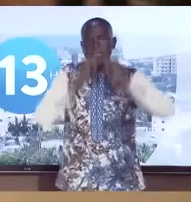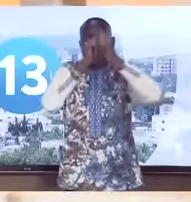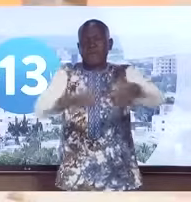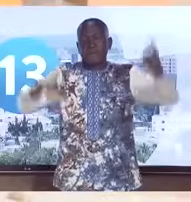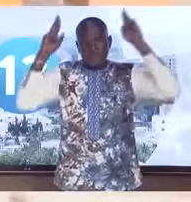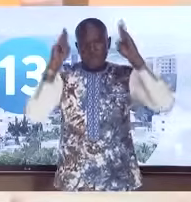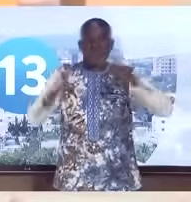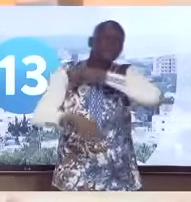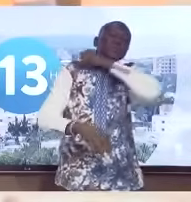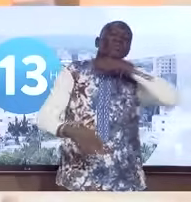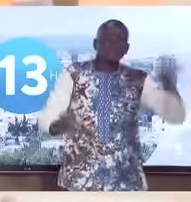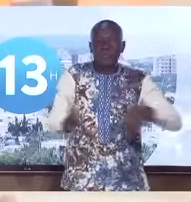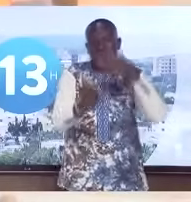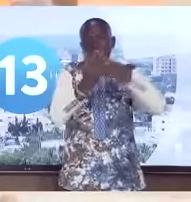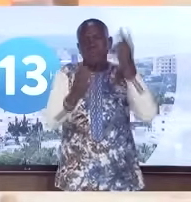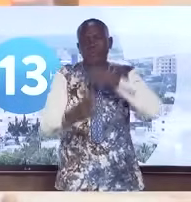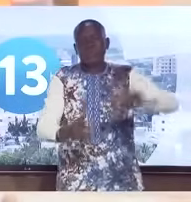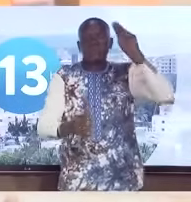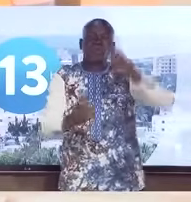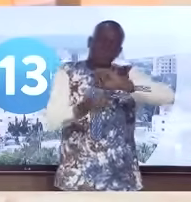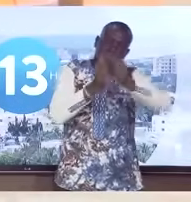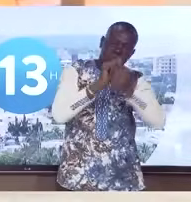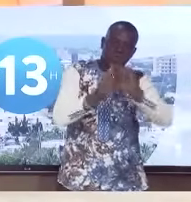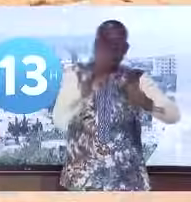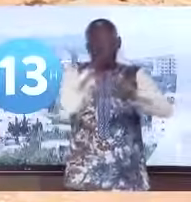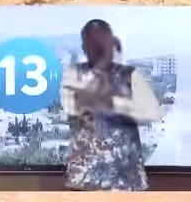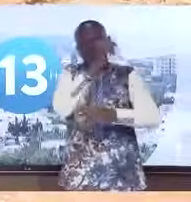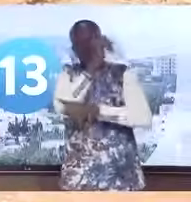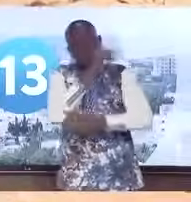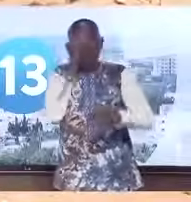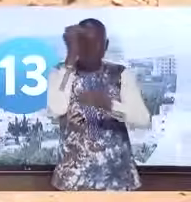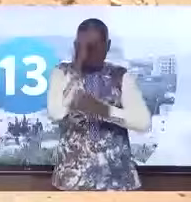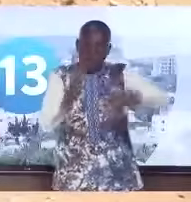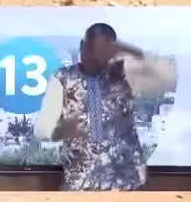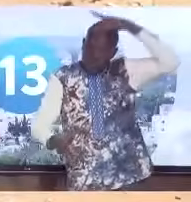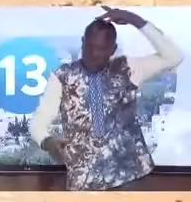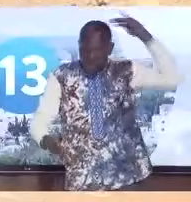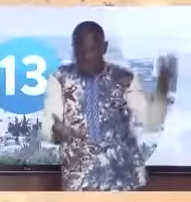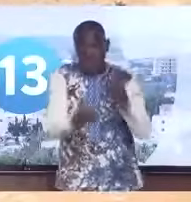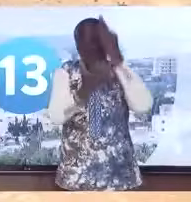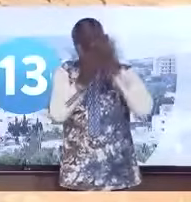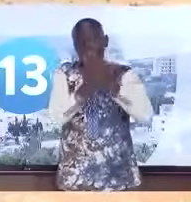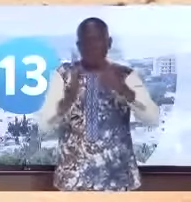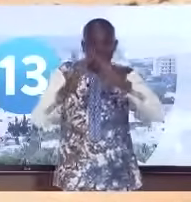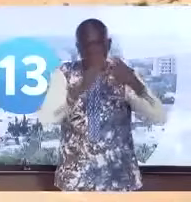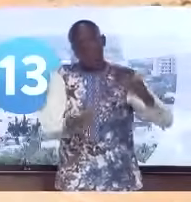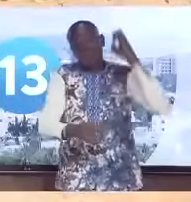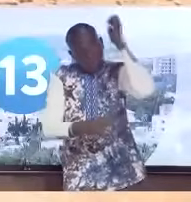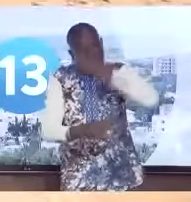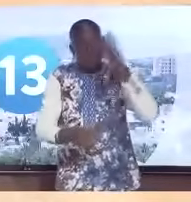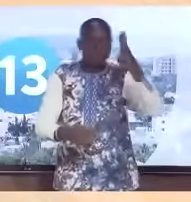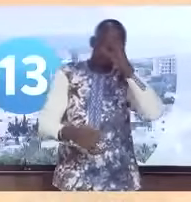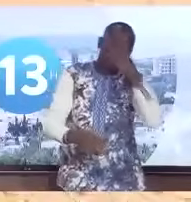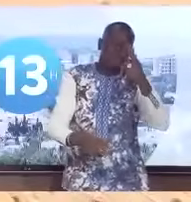résilience du Sahel et du Centre-Nord sur l'axe Ouaga-Kaya-Doré-Djibo au KDD sur le financement de l'Union européenne au Burkina